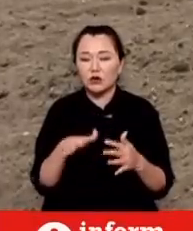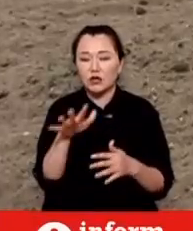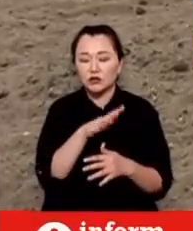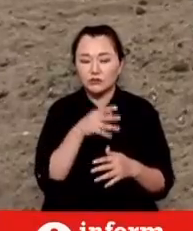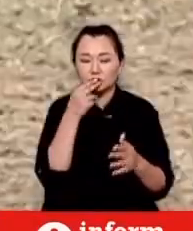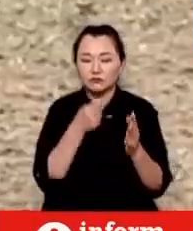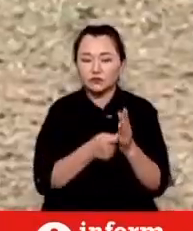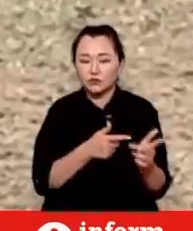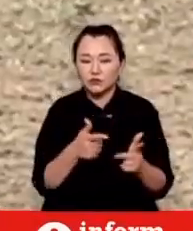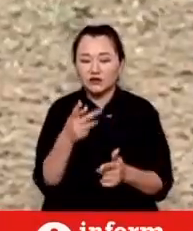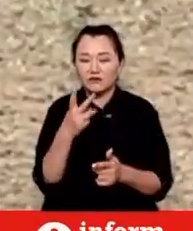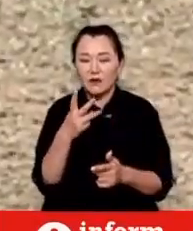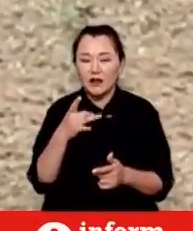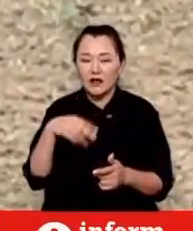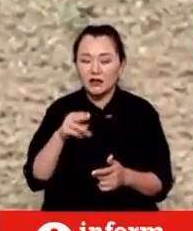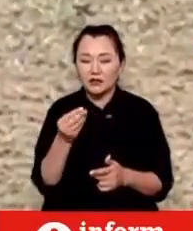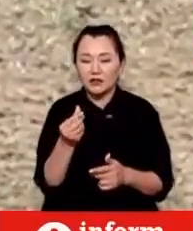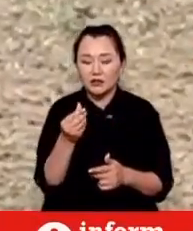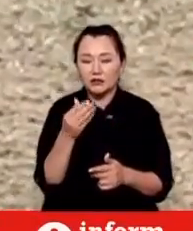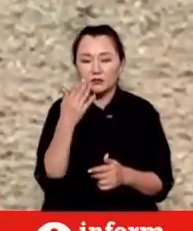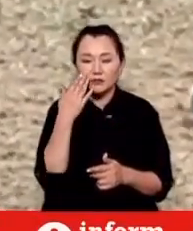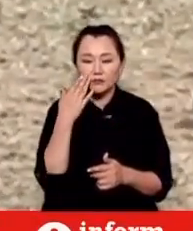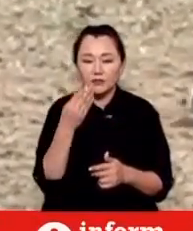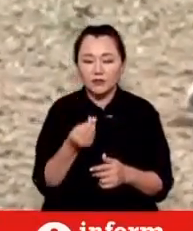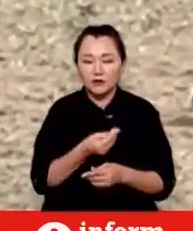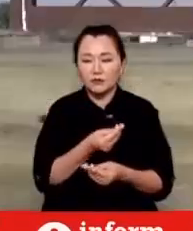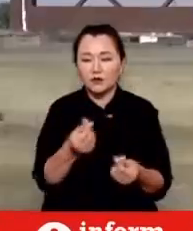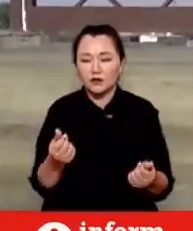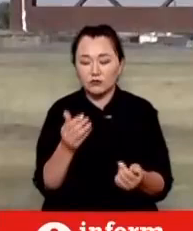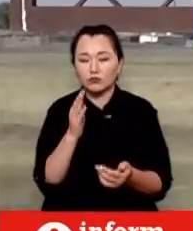дайындау үшін 2 миллиард теңгеге жуық қаражатқа субсидия